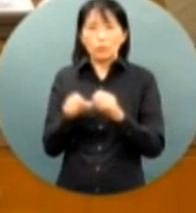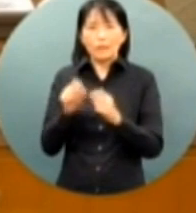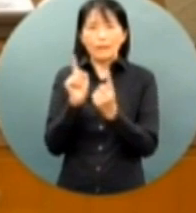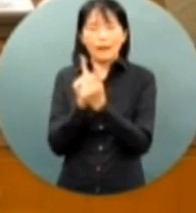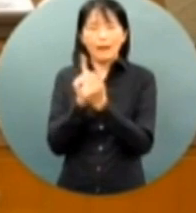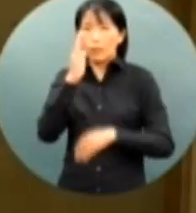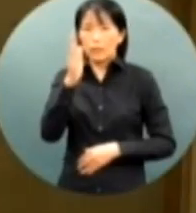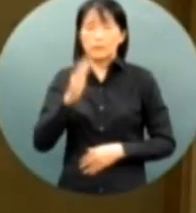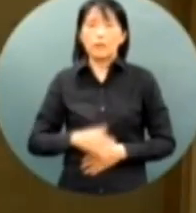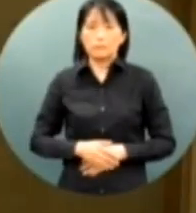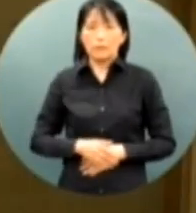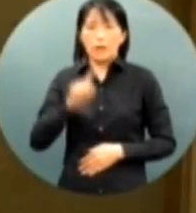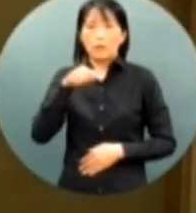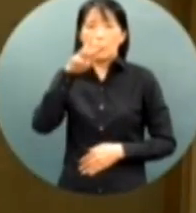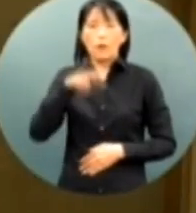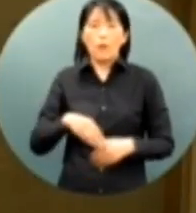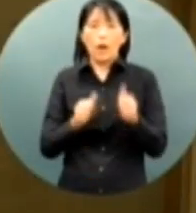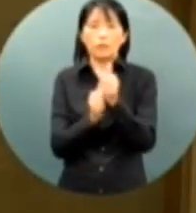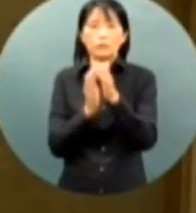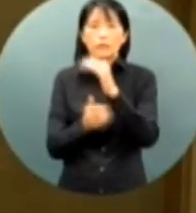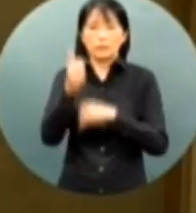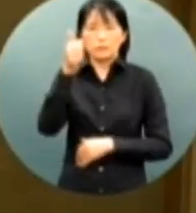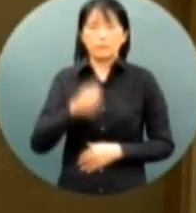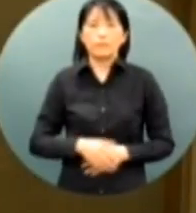ております。 野川副知事。